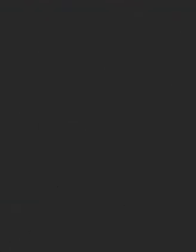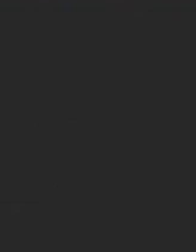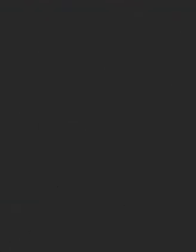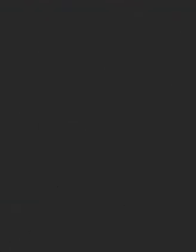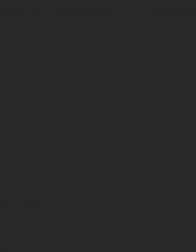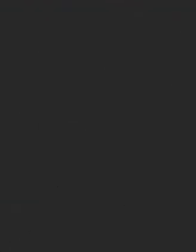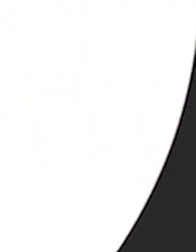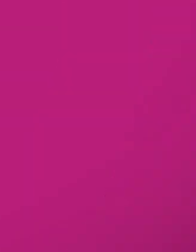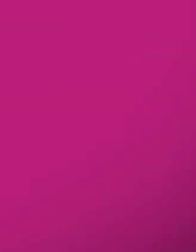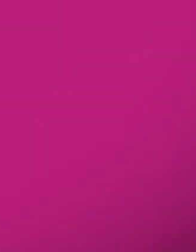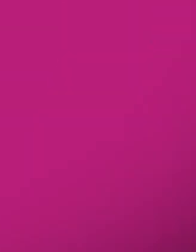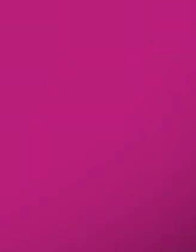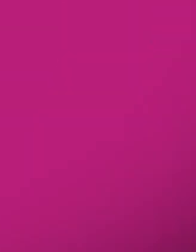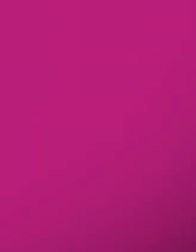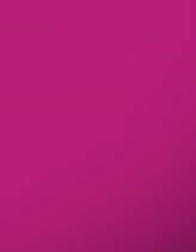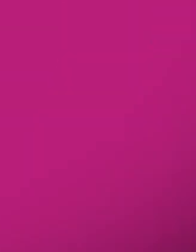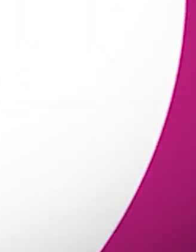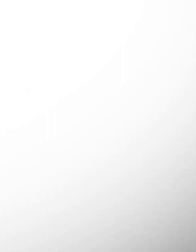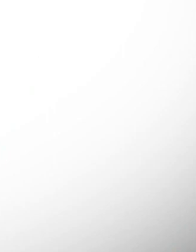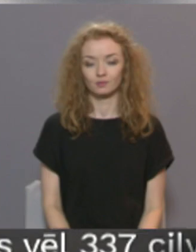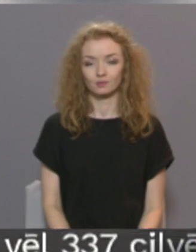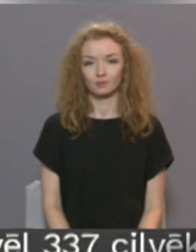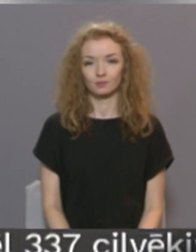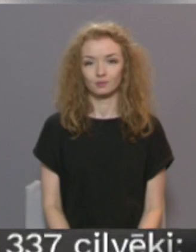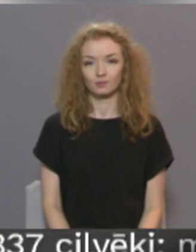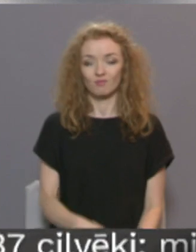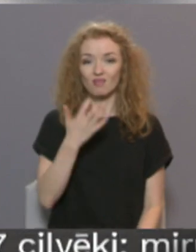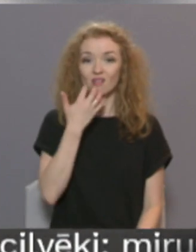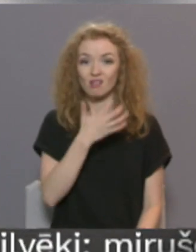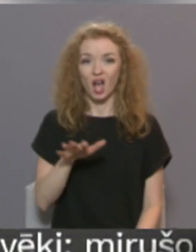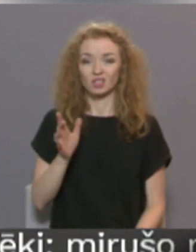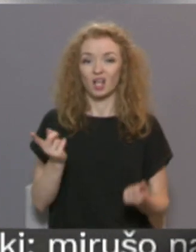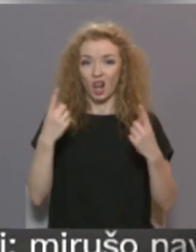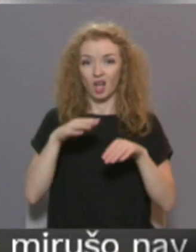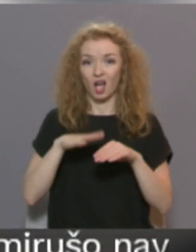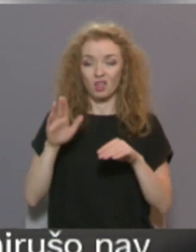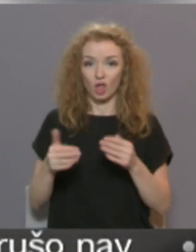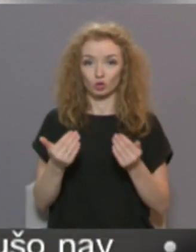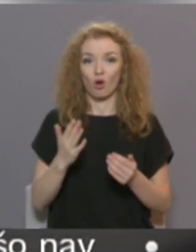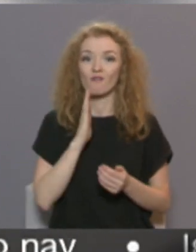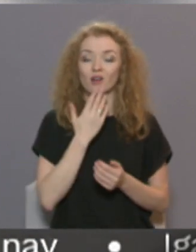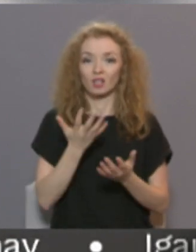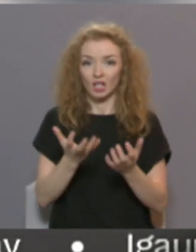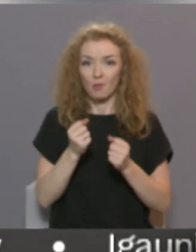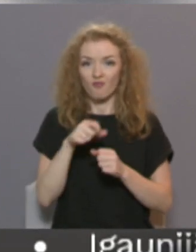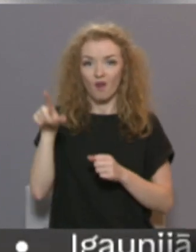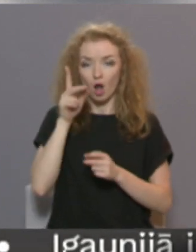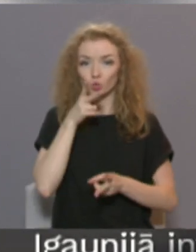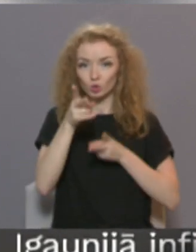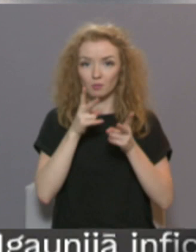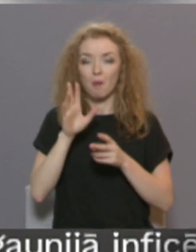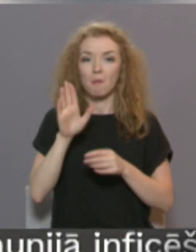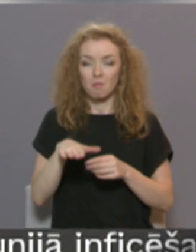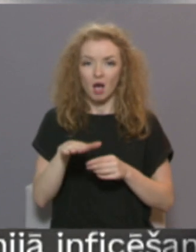Re, viss ēters ir te! Karstā laika dēļ šovasar saņemts vairāk sūdzību par slāpstošām